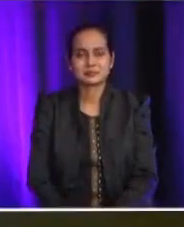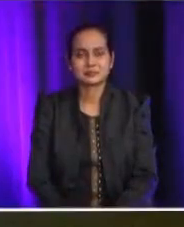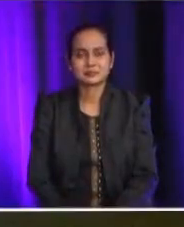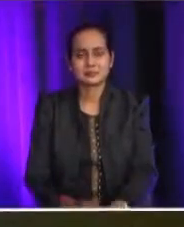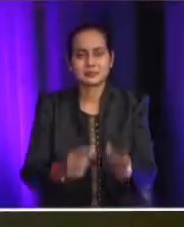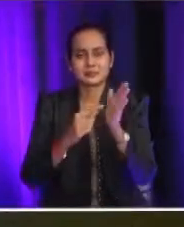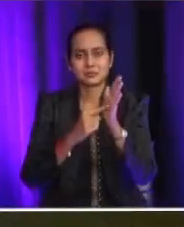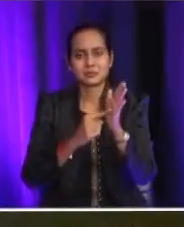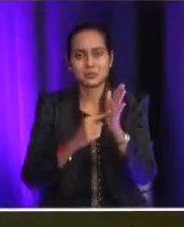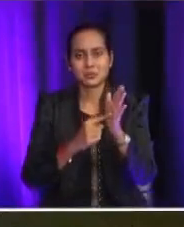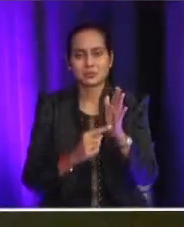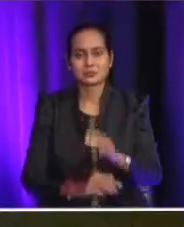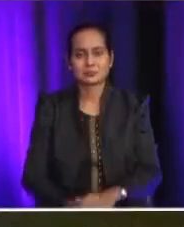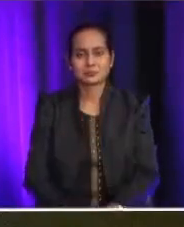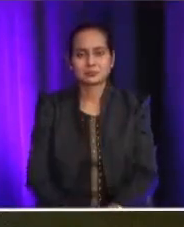bahagian penulisan.